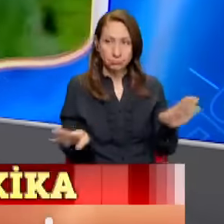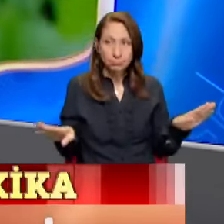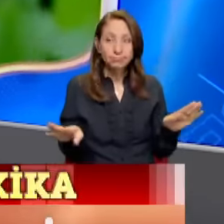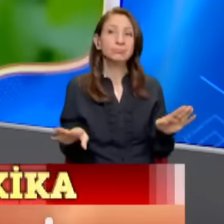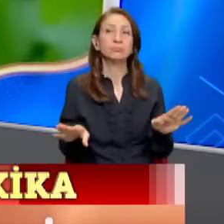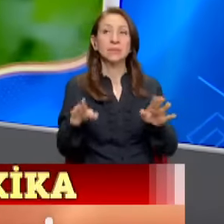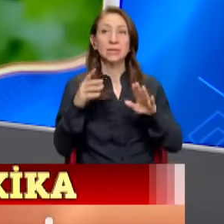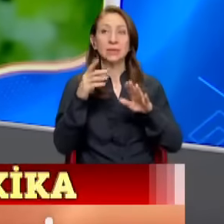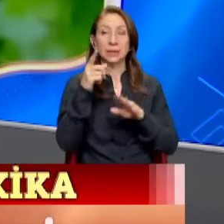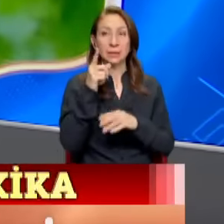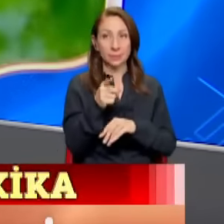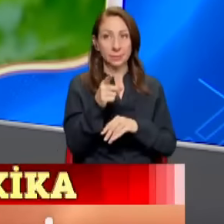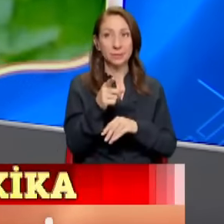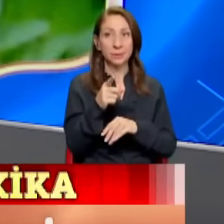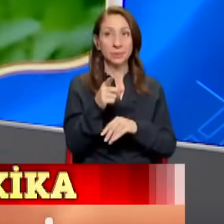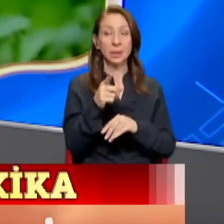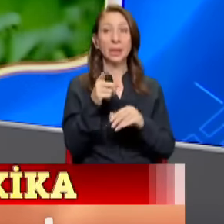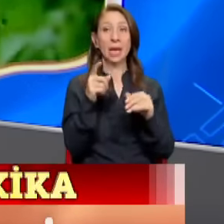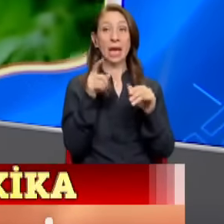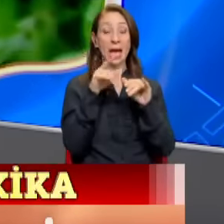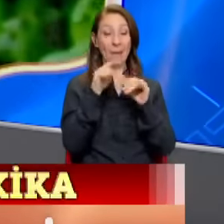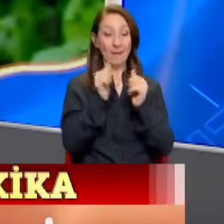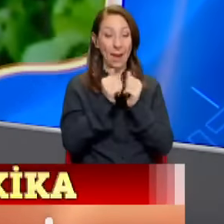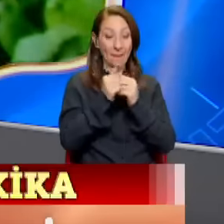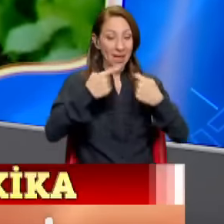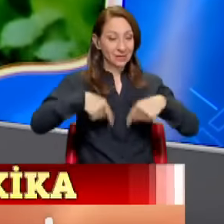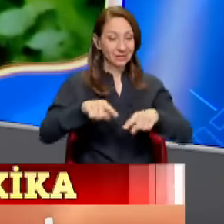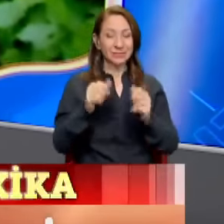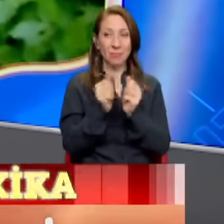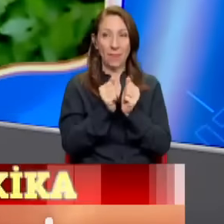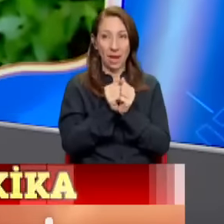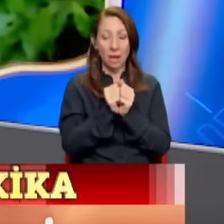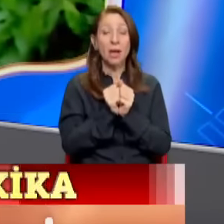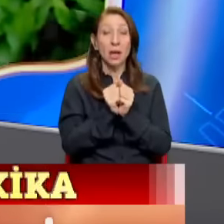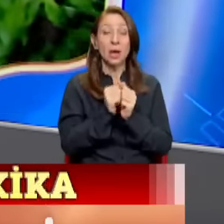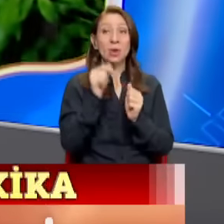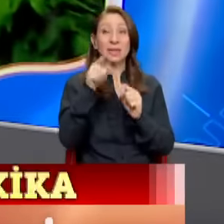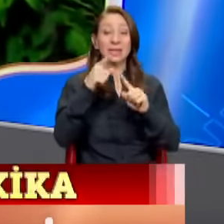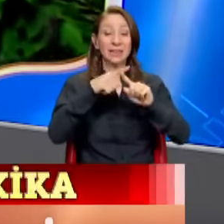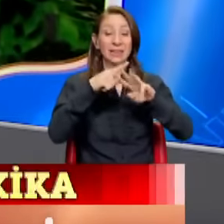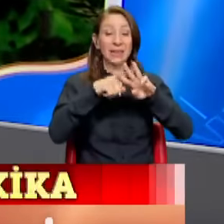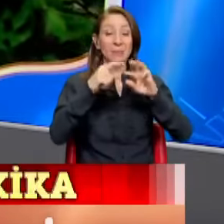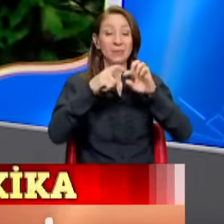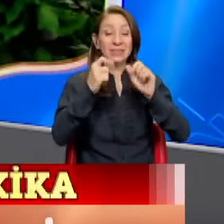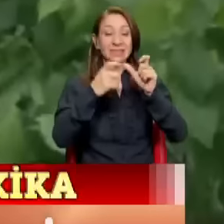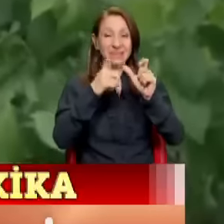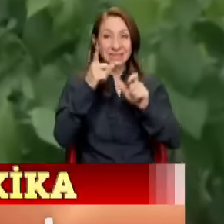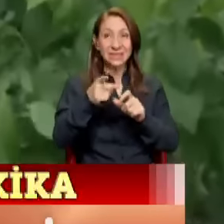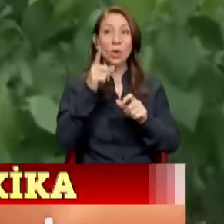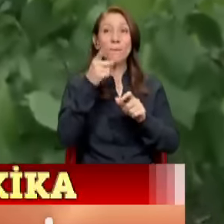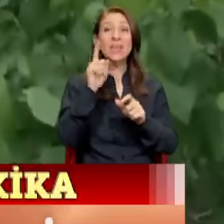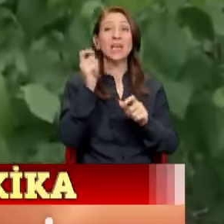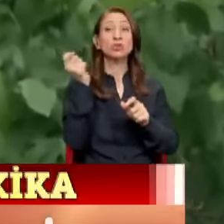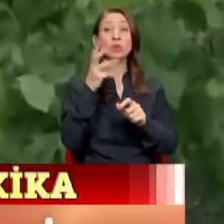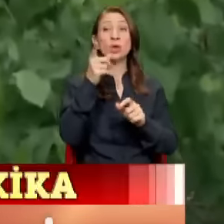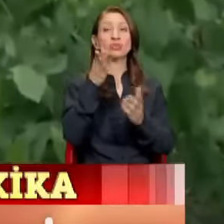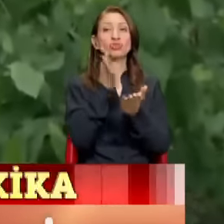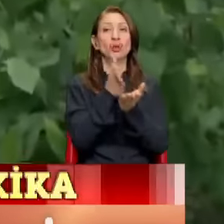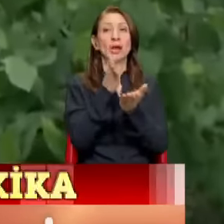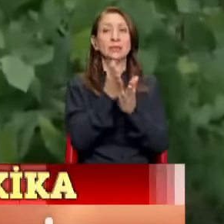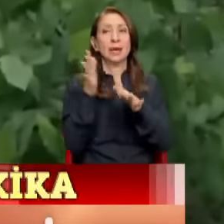reisi hayatını kaybetti beraberindeki kişilerle birlikte Burası Tebriz binlerce kişinin orada